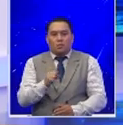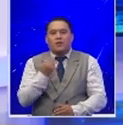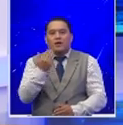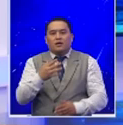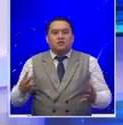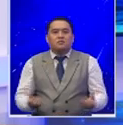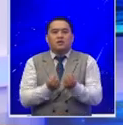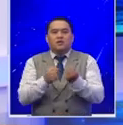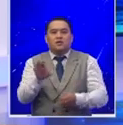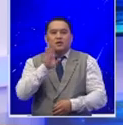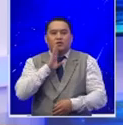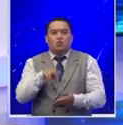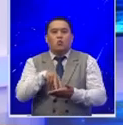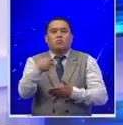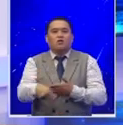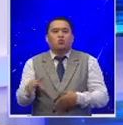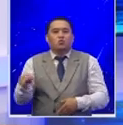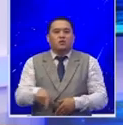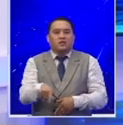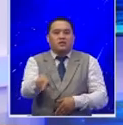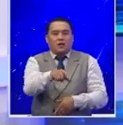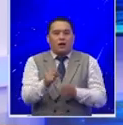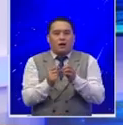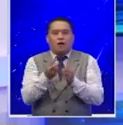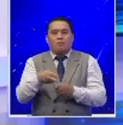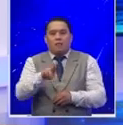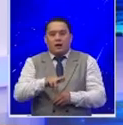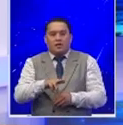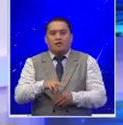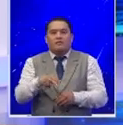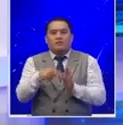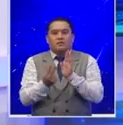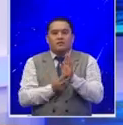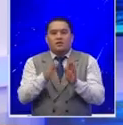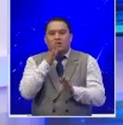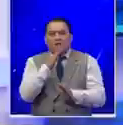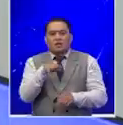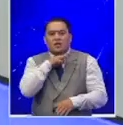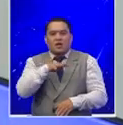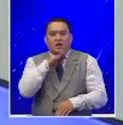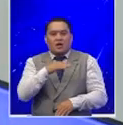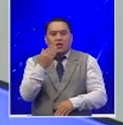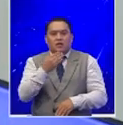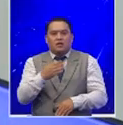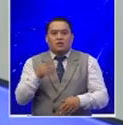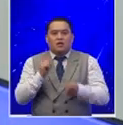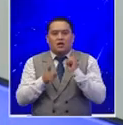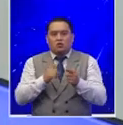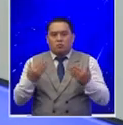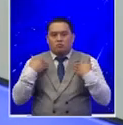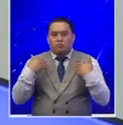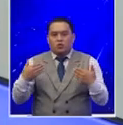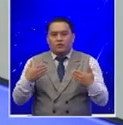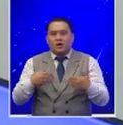спасших девочку, упавшую в реку. Напомним, 11 мая 18-летний житель города Текели Даурен Жаркамбеков совершил настоящий